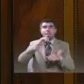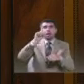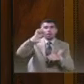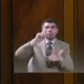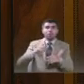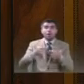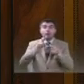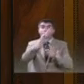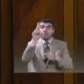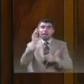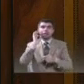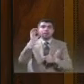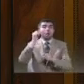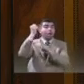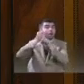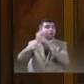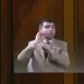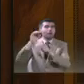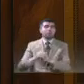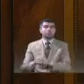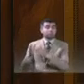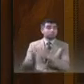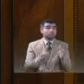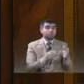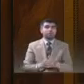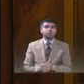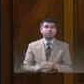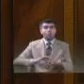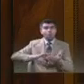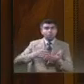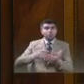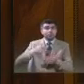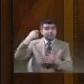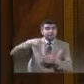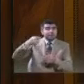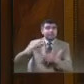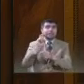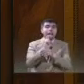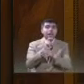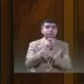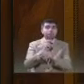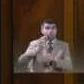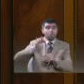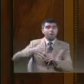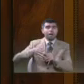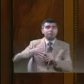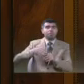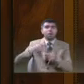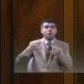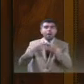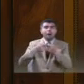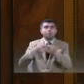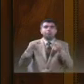حنكة صاحب الجلالة نصره الله. إن الإشكالية المتعلقة بالدين هي قضية وطنية بامتياز بعد قضية